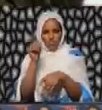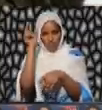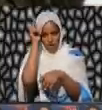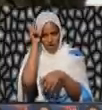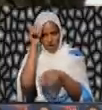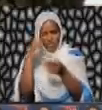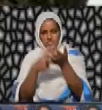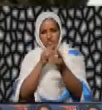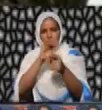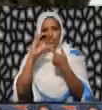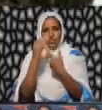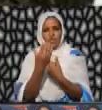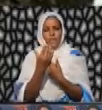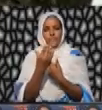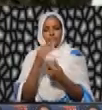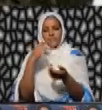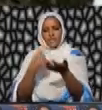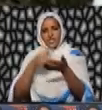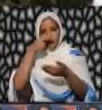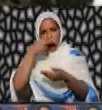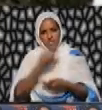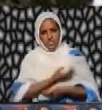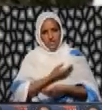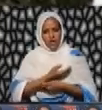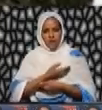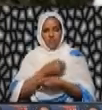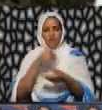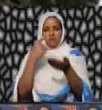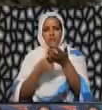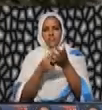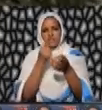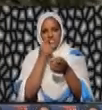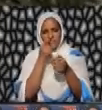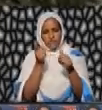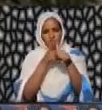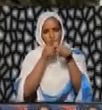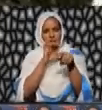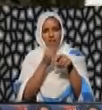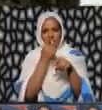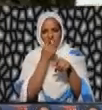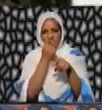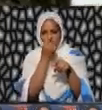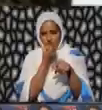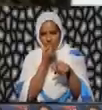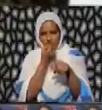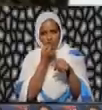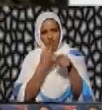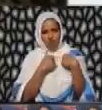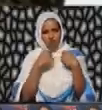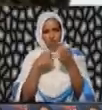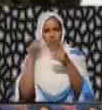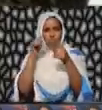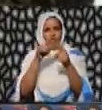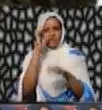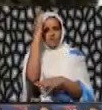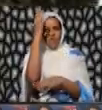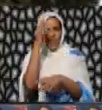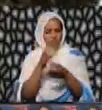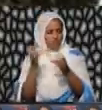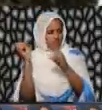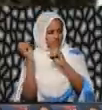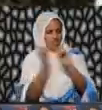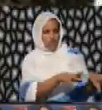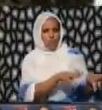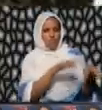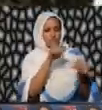ስለዚህ ከዚህ አንጻር ይሄ ሕፃን እንዲህ የላይኛው ጥርስ መጀመሪያ ሲወጣ ወደ ጫካ